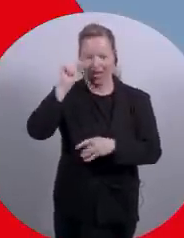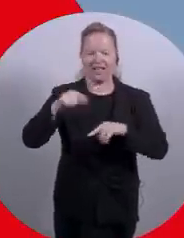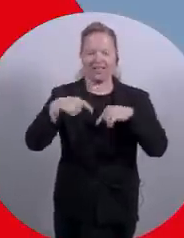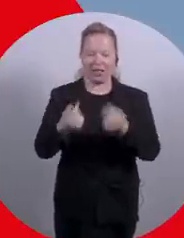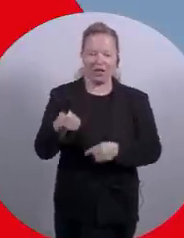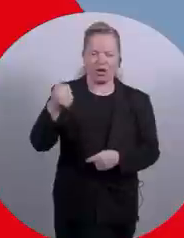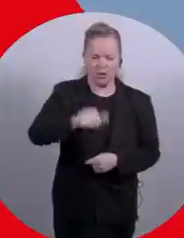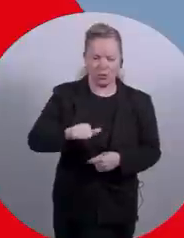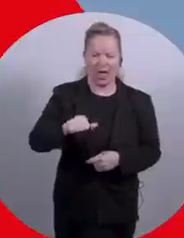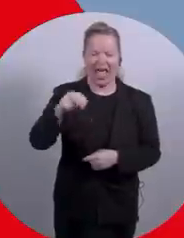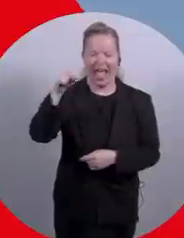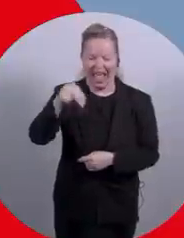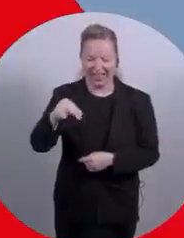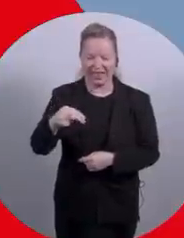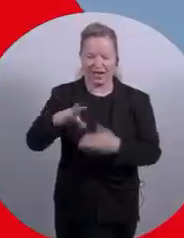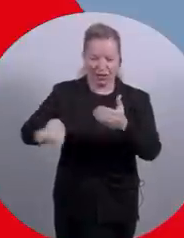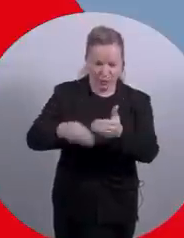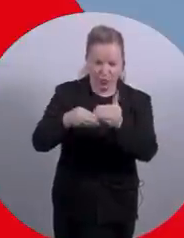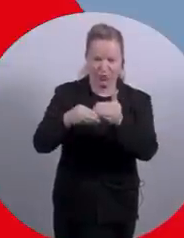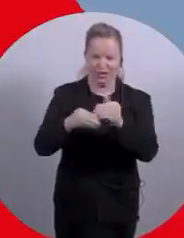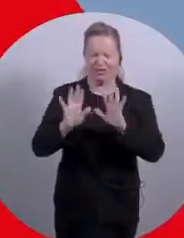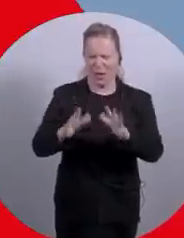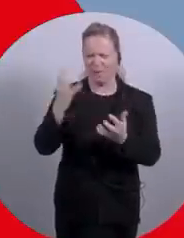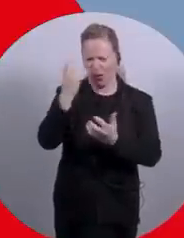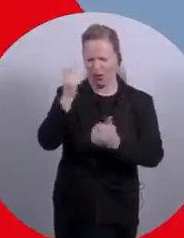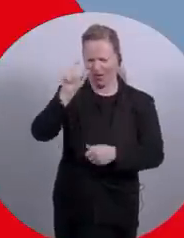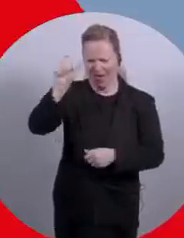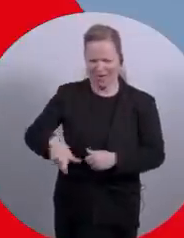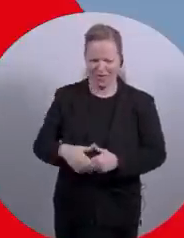einfügst da wäre der best gewesen